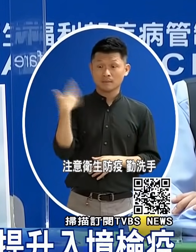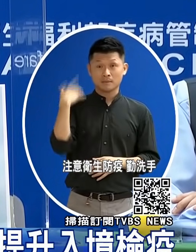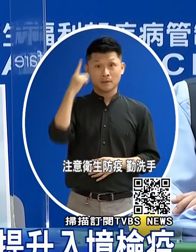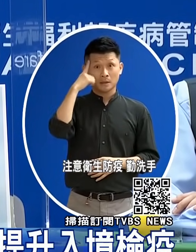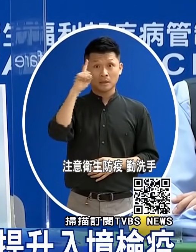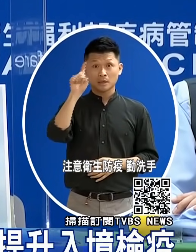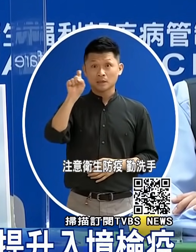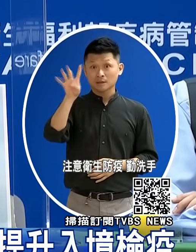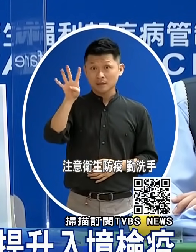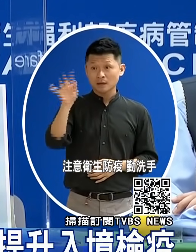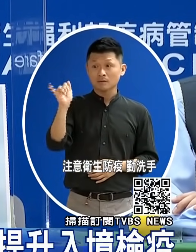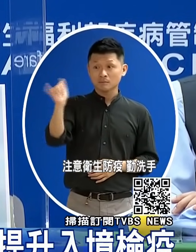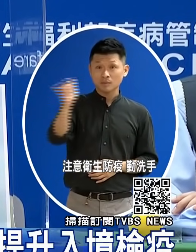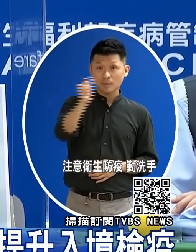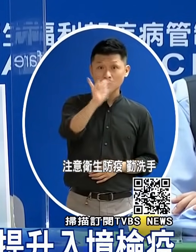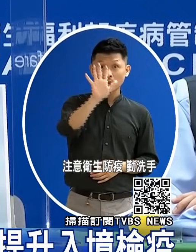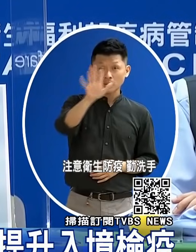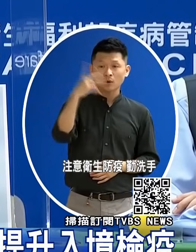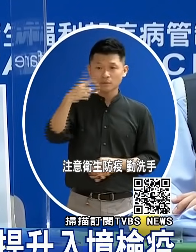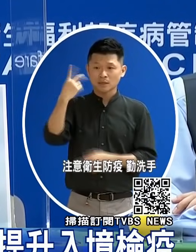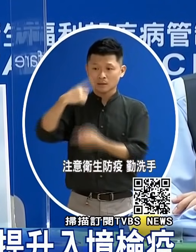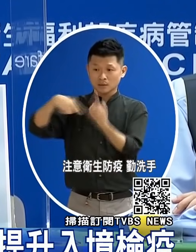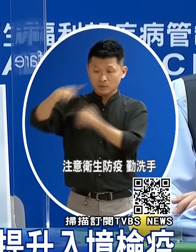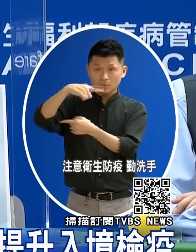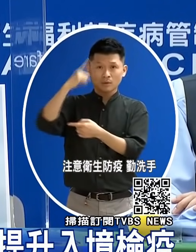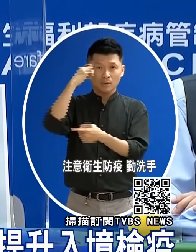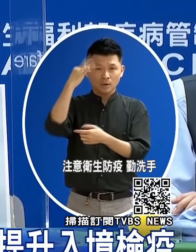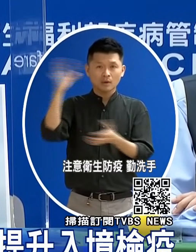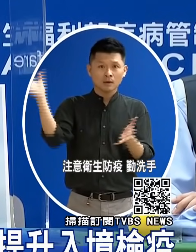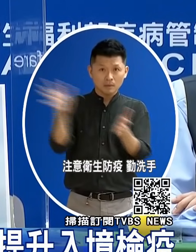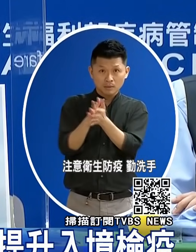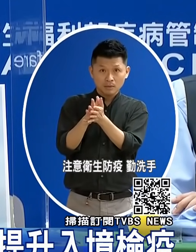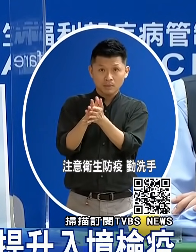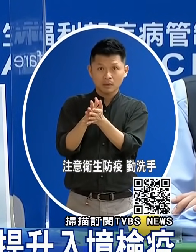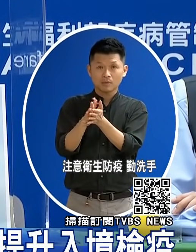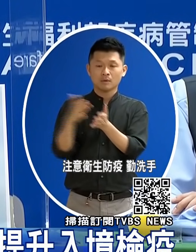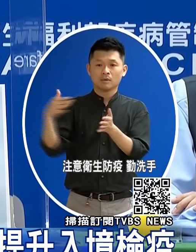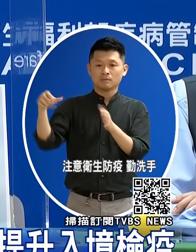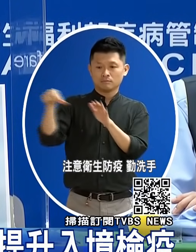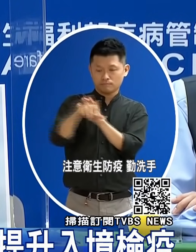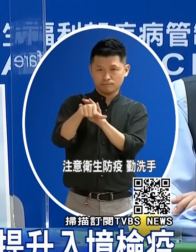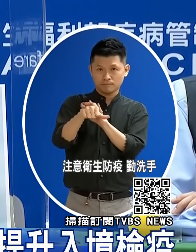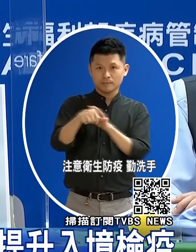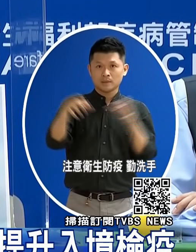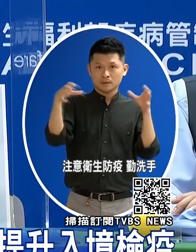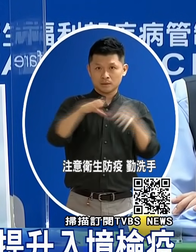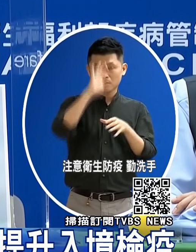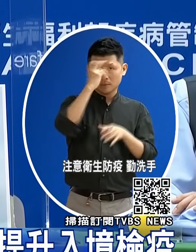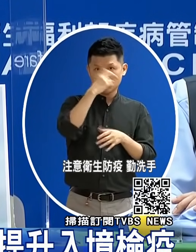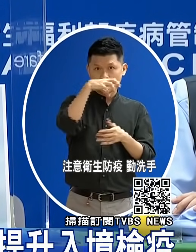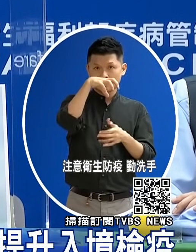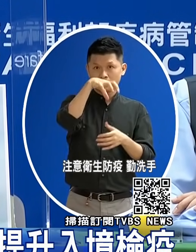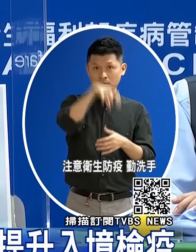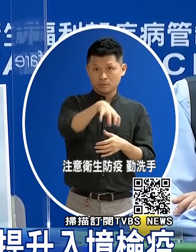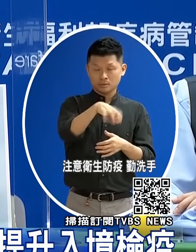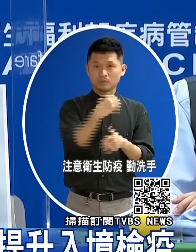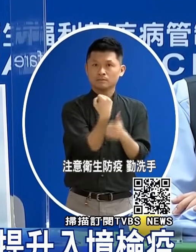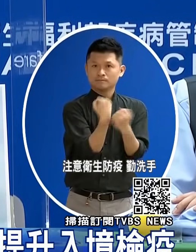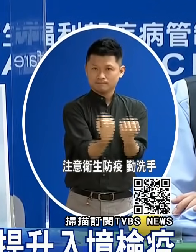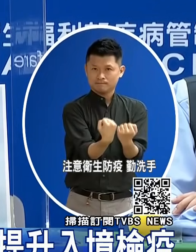14天的旅游史含转机，那就在进去一定要在我们的集中检疫所集中检疫